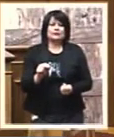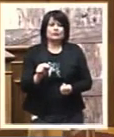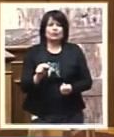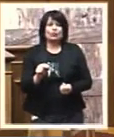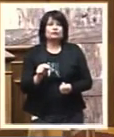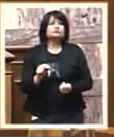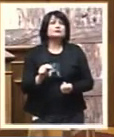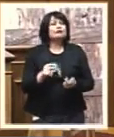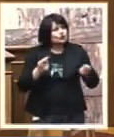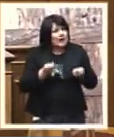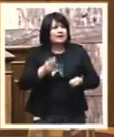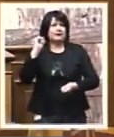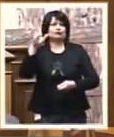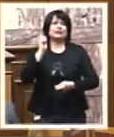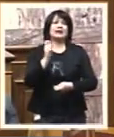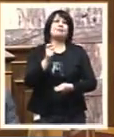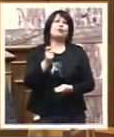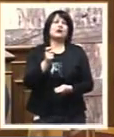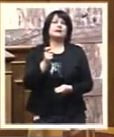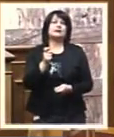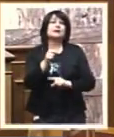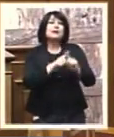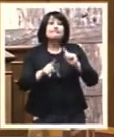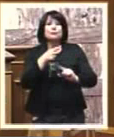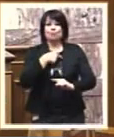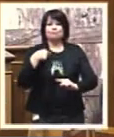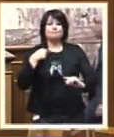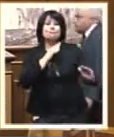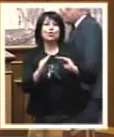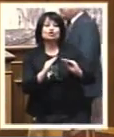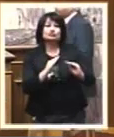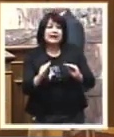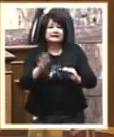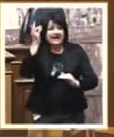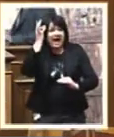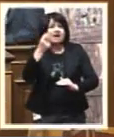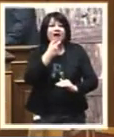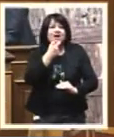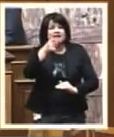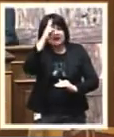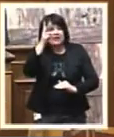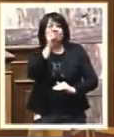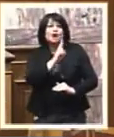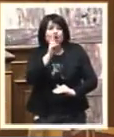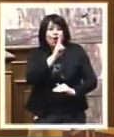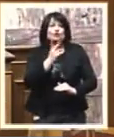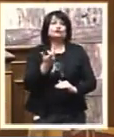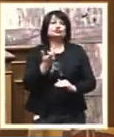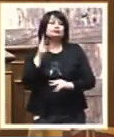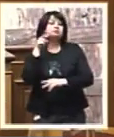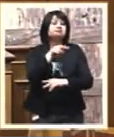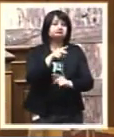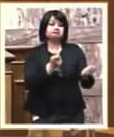πολιτική, που χαρακτηριζόταν από το ποιον προστάτη θα έχουμε. Τους Γάλλους, τους Άγγλους, τους Γερμανούς, τους Ρώσους, τους Δυτικούς,